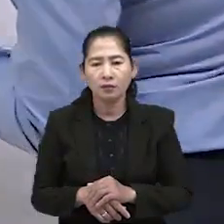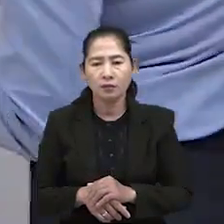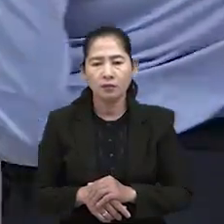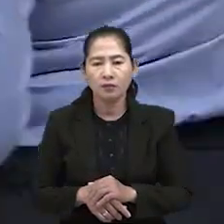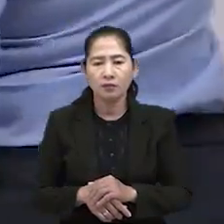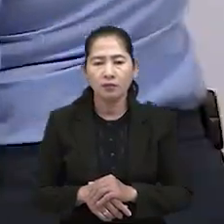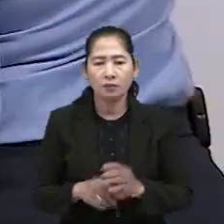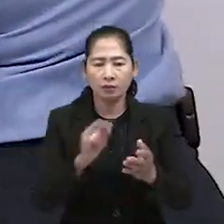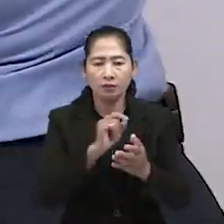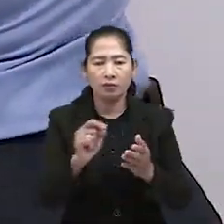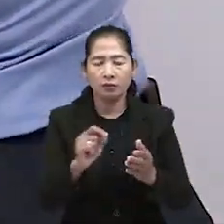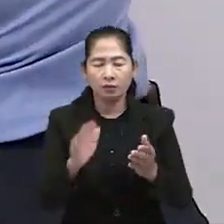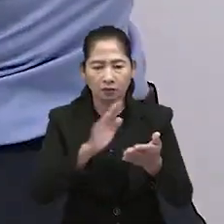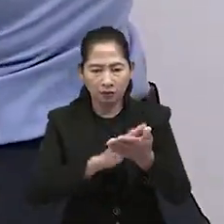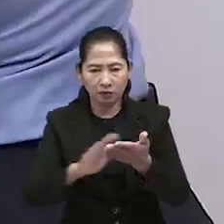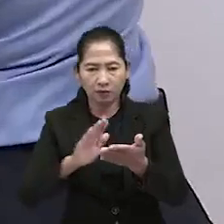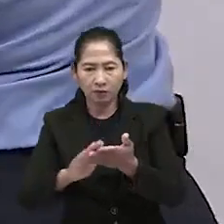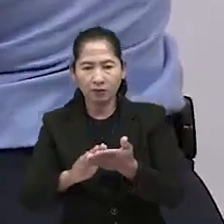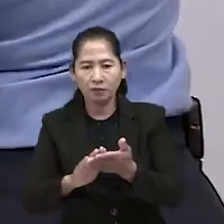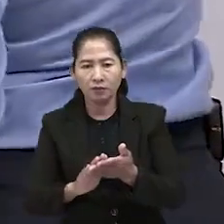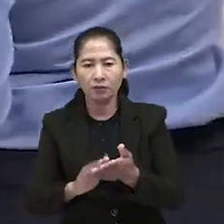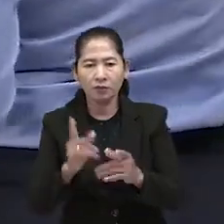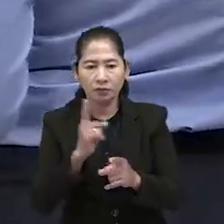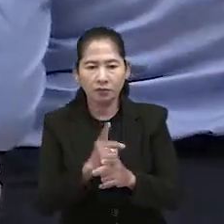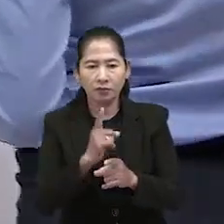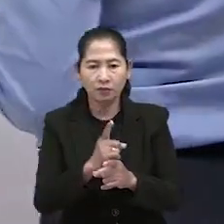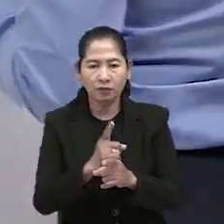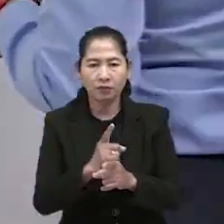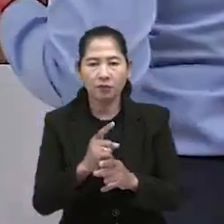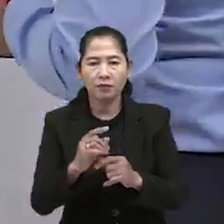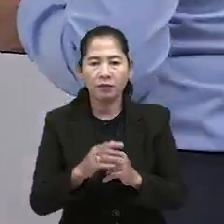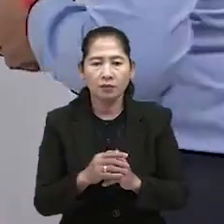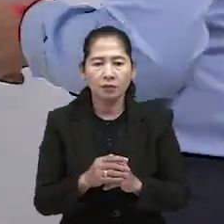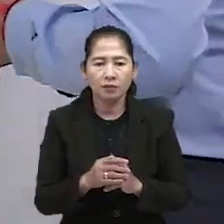សរសេរអក្សរឲ្យស្អាតឲ្យមានរបៀបត្រឹមត្រូវ